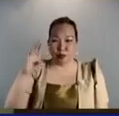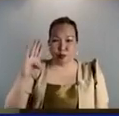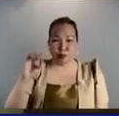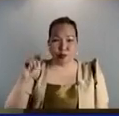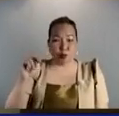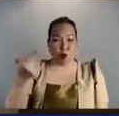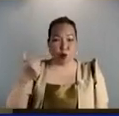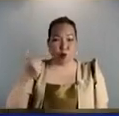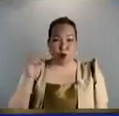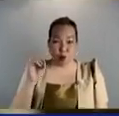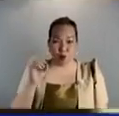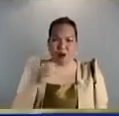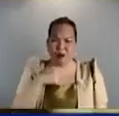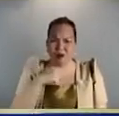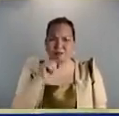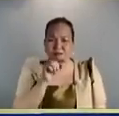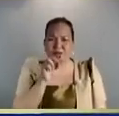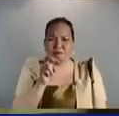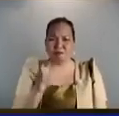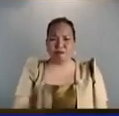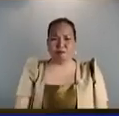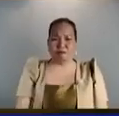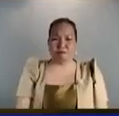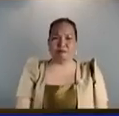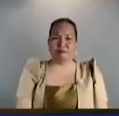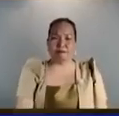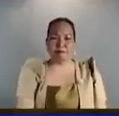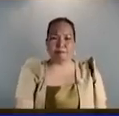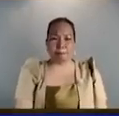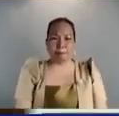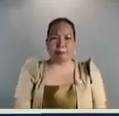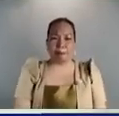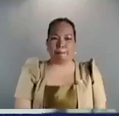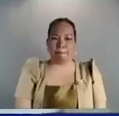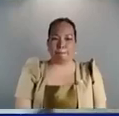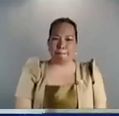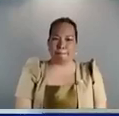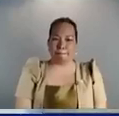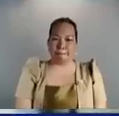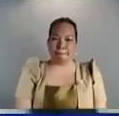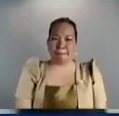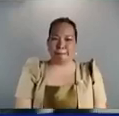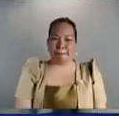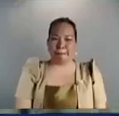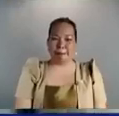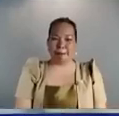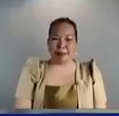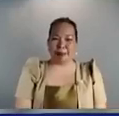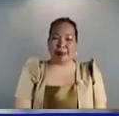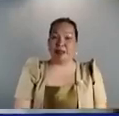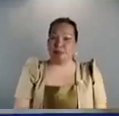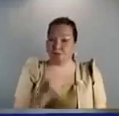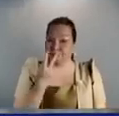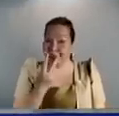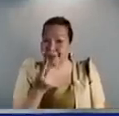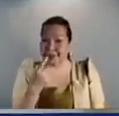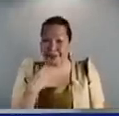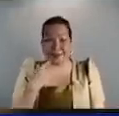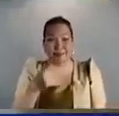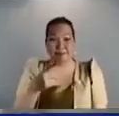Dick Rodriguez. Okay. Okay. Ayan. Kung ano lang pong ginagawa. Kung mapapansin mo, Baring Dani,